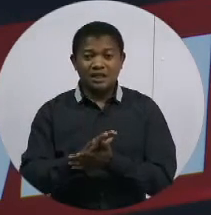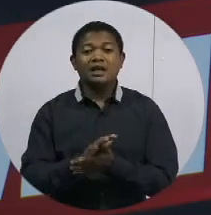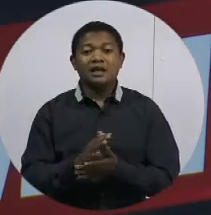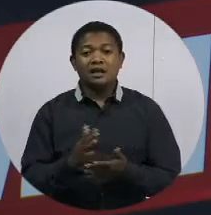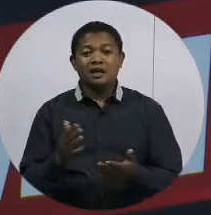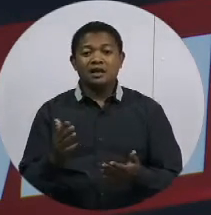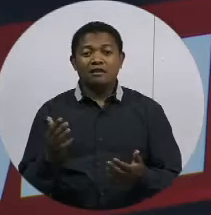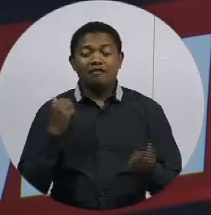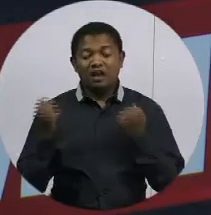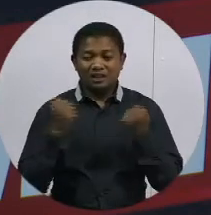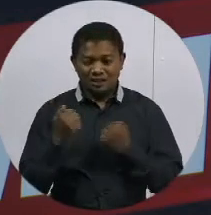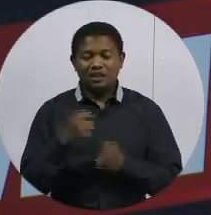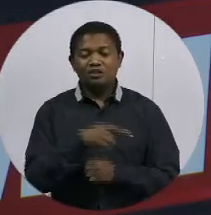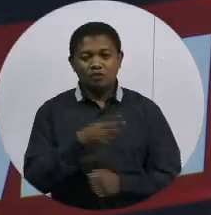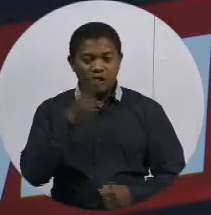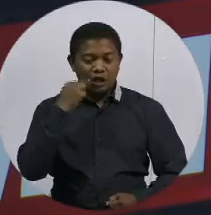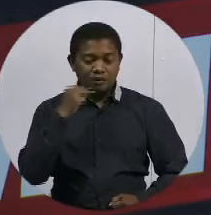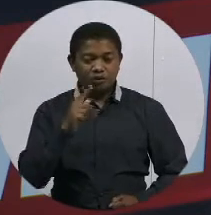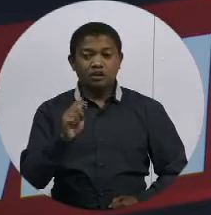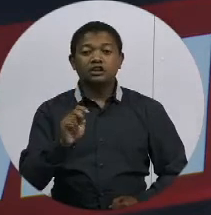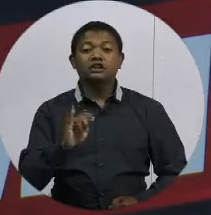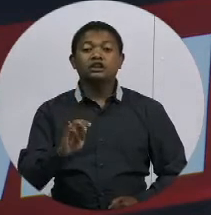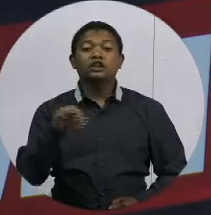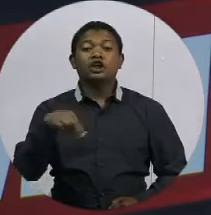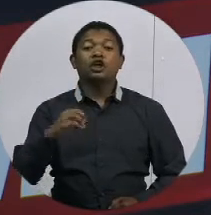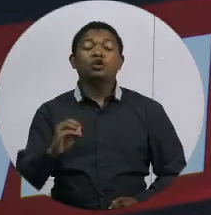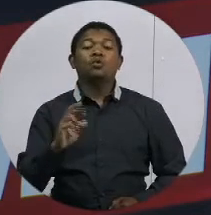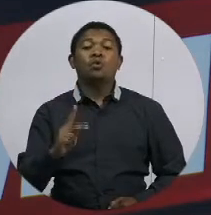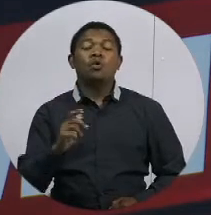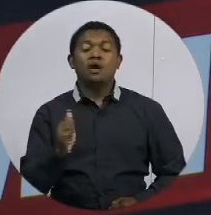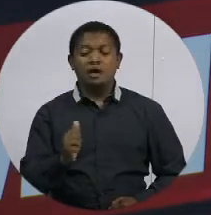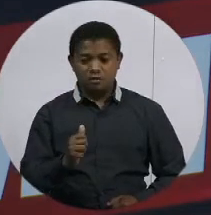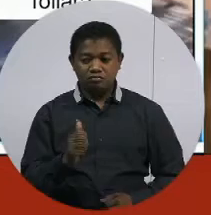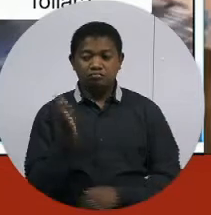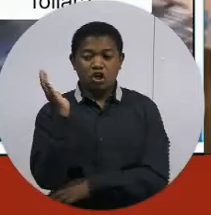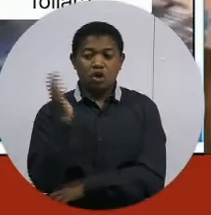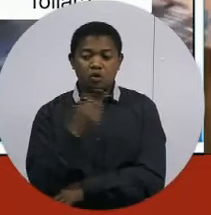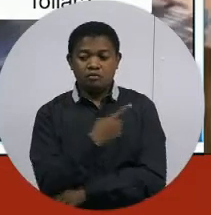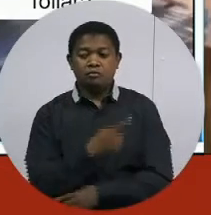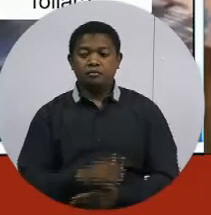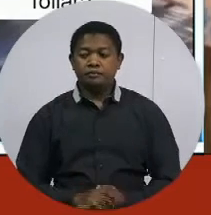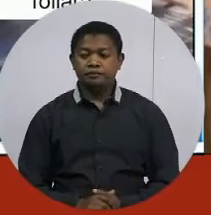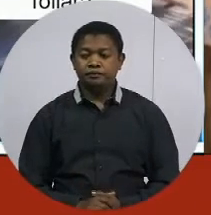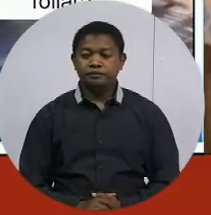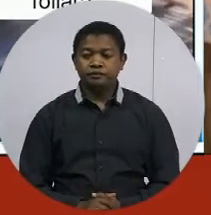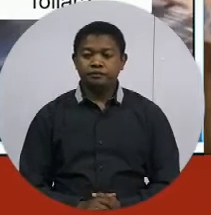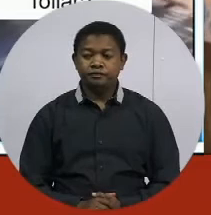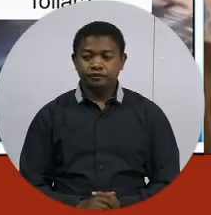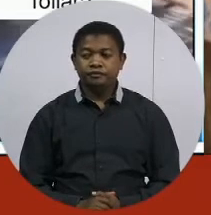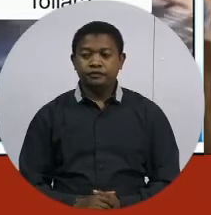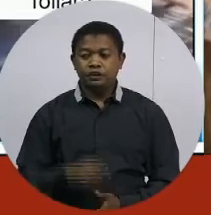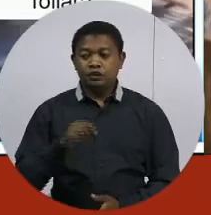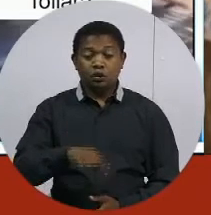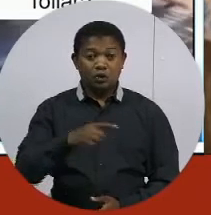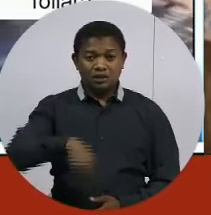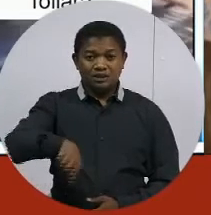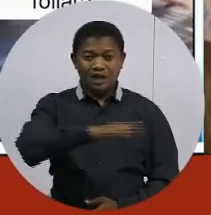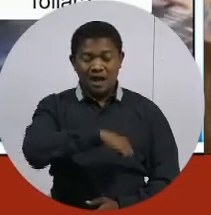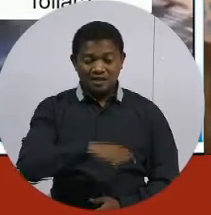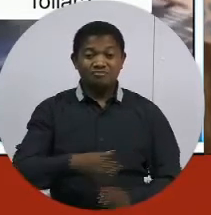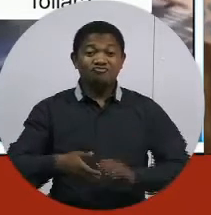Roberto Marceliara volonjananahary Martial Andriamanantena no mitatitra an'izay. Indreto zahay fianakaviana